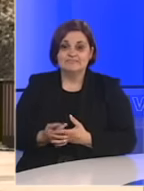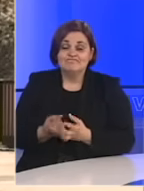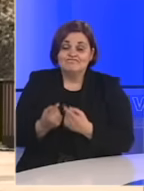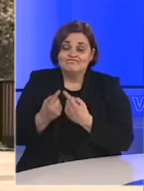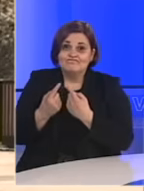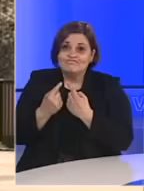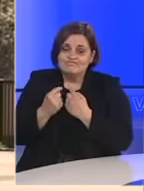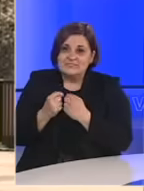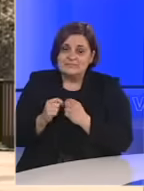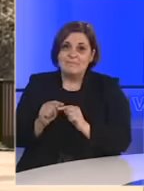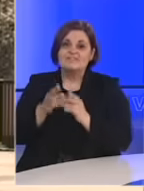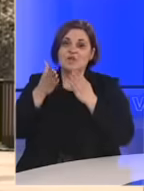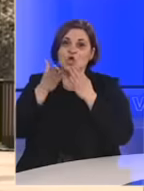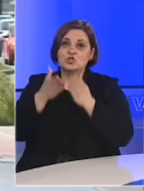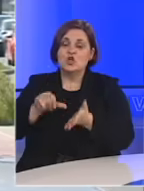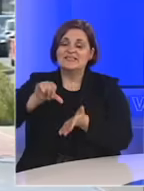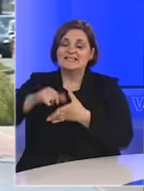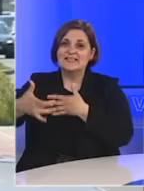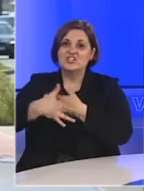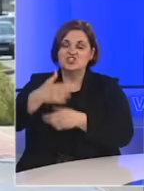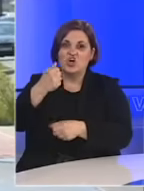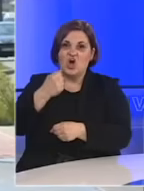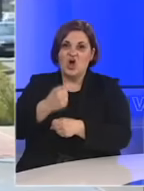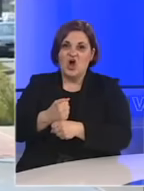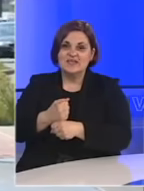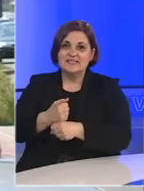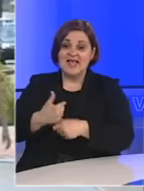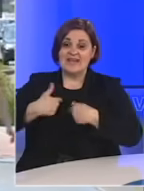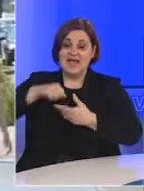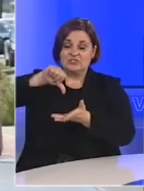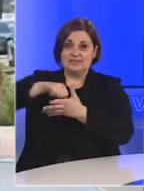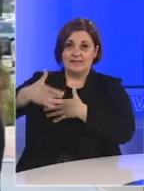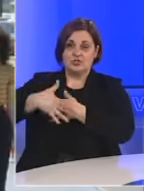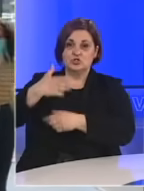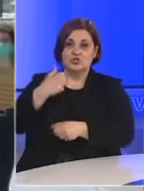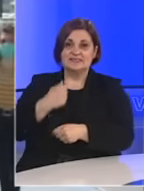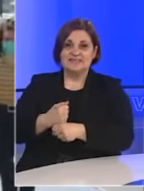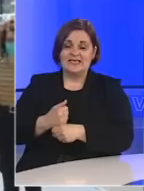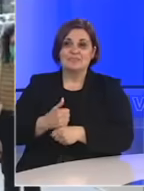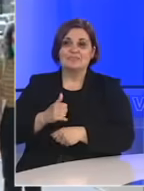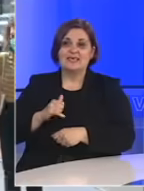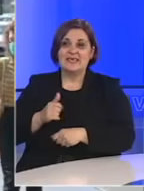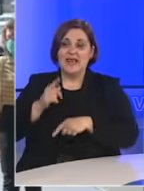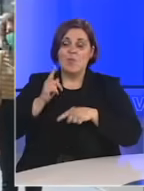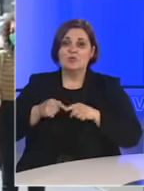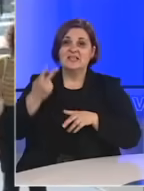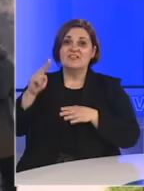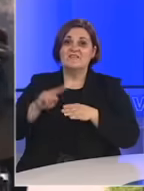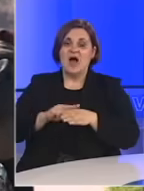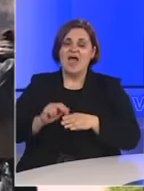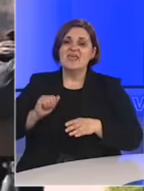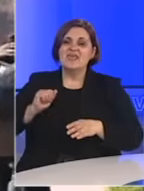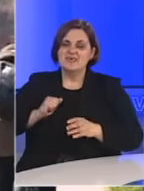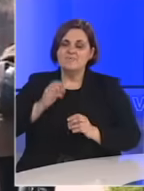Specifično je svakako i to što centar za socijalni rad, odnosno naš centar za socijalni rad, je u posljednjih dva mjeseca